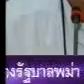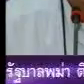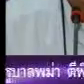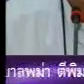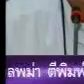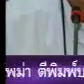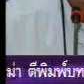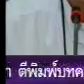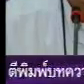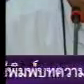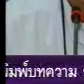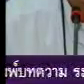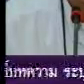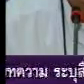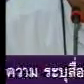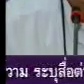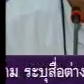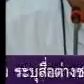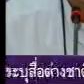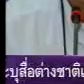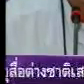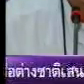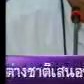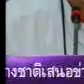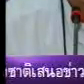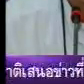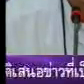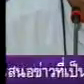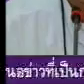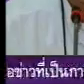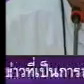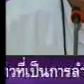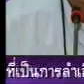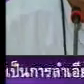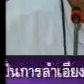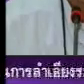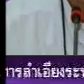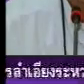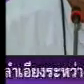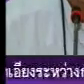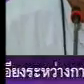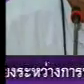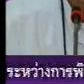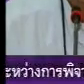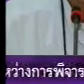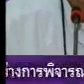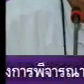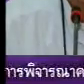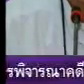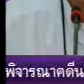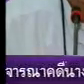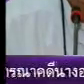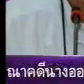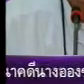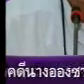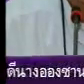เพราะฉะนั้นเ่อความสำคัญเนี่ยก็คือว่าแพทย์จะต้องให้เวลาในการตรวจอย่างละเอียดมากขึ้นครับนะครับตัวยา